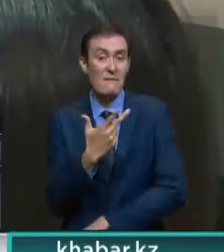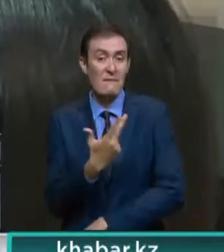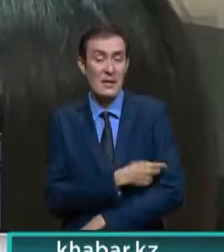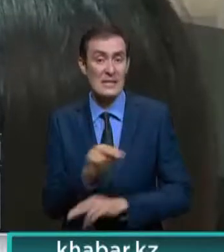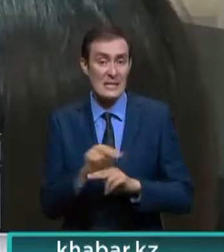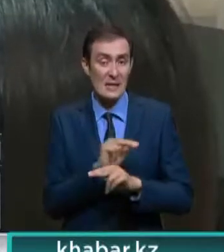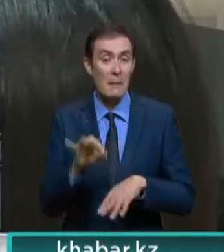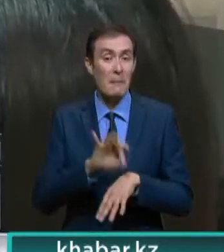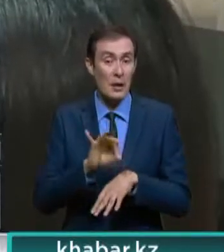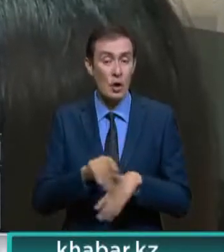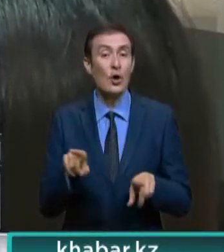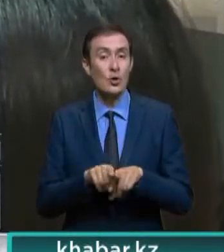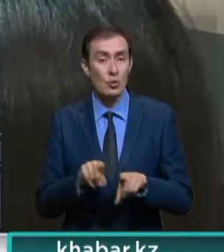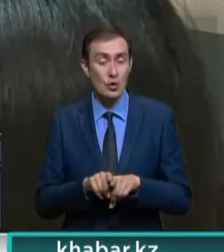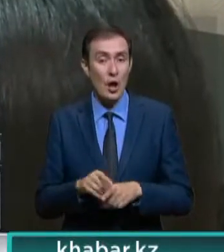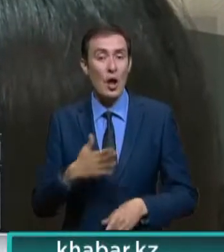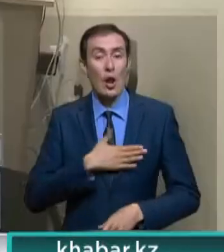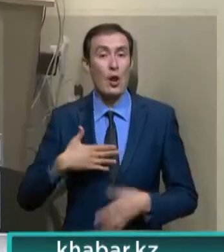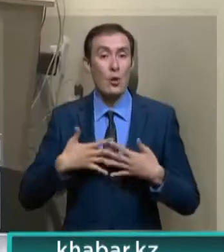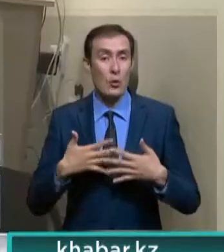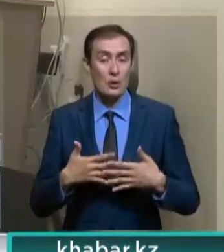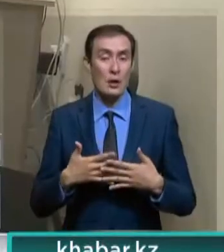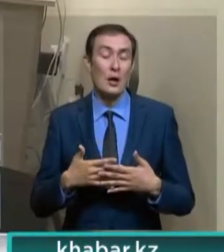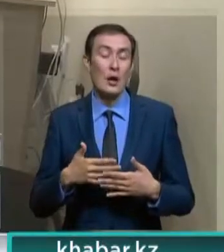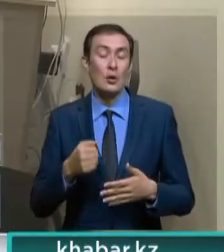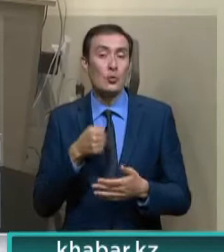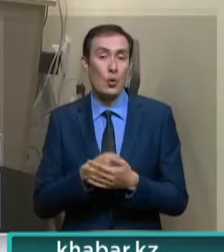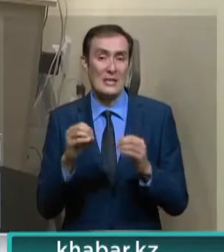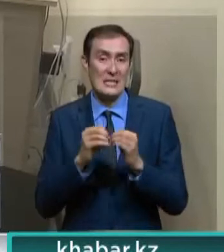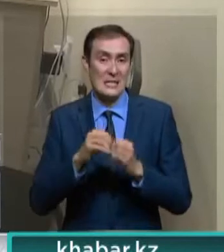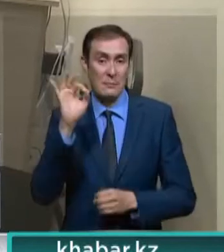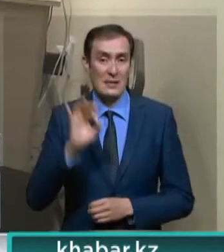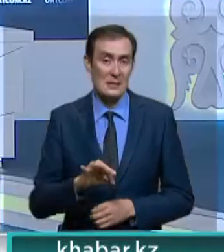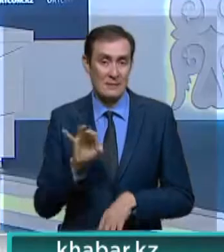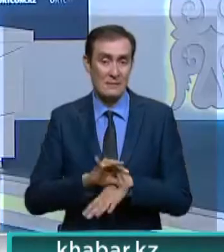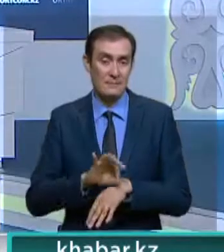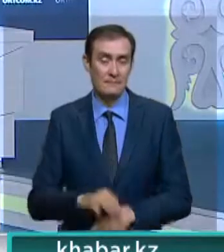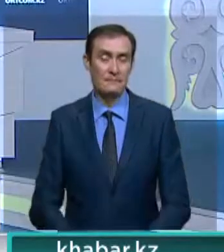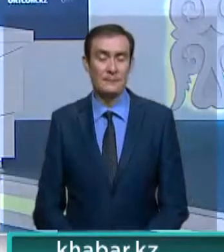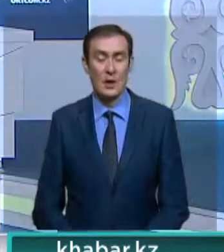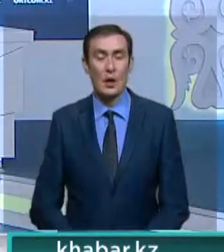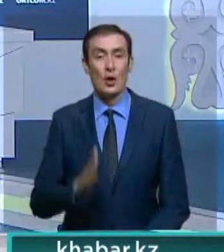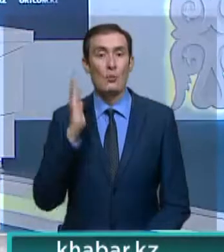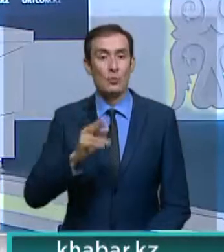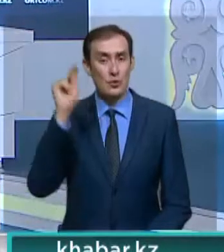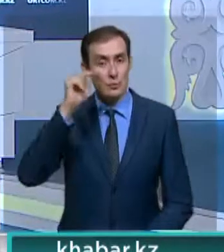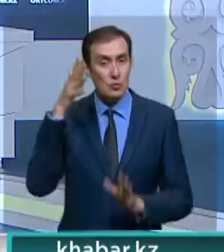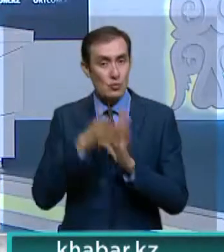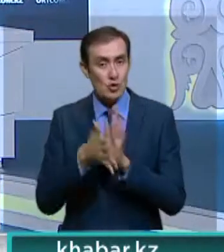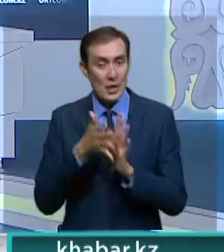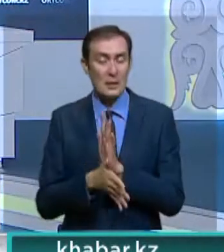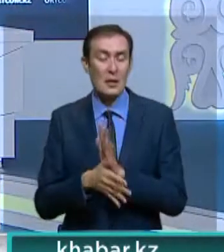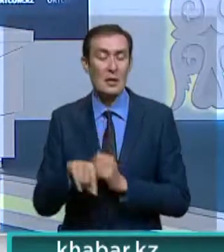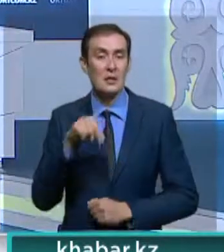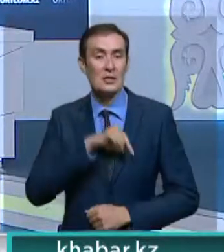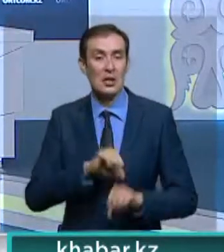больных то же поражение легких составляет максимум 10 процентов будет изучаться и иммунная прослойка